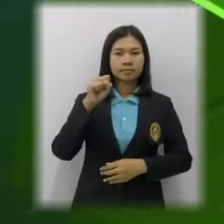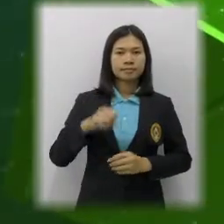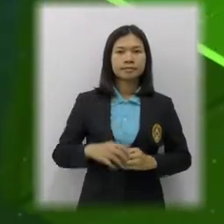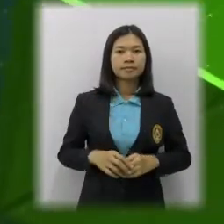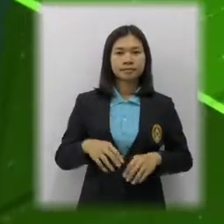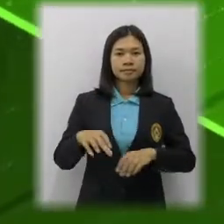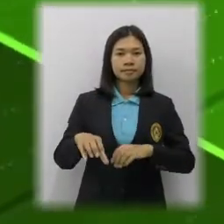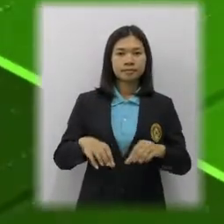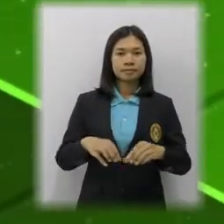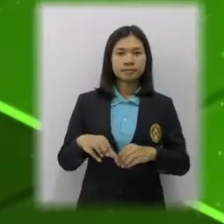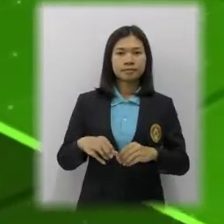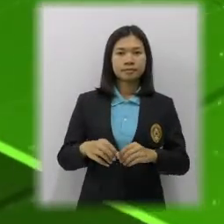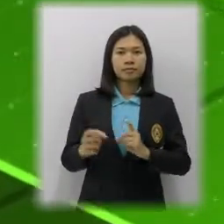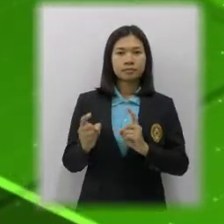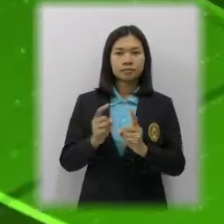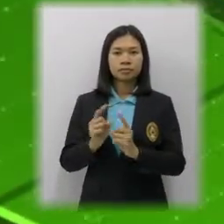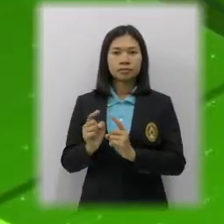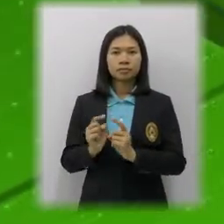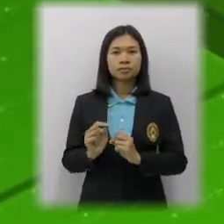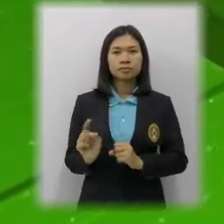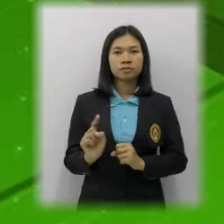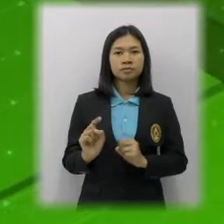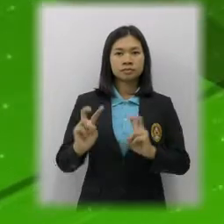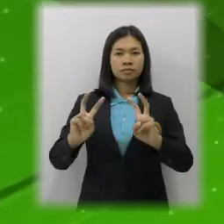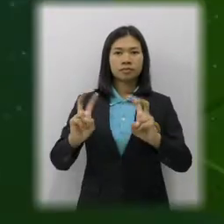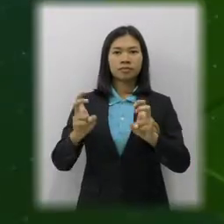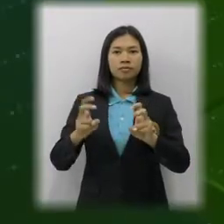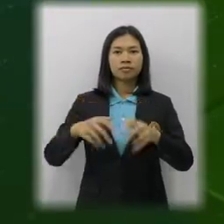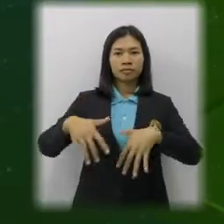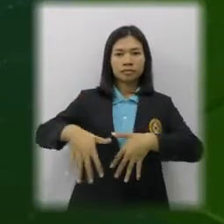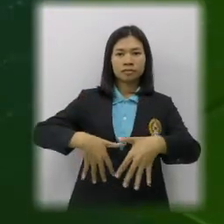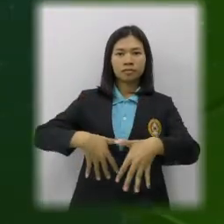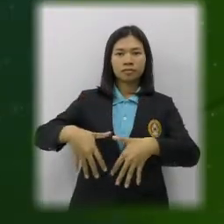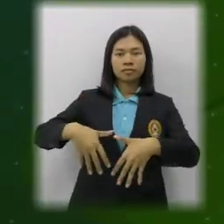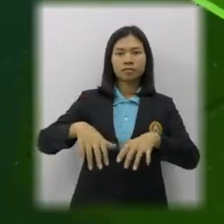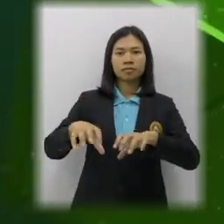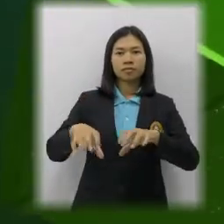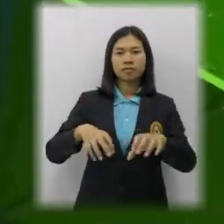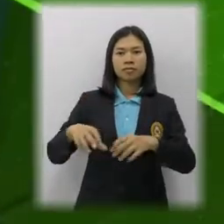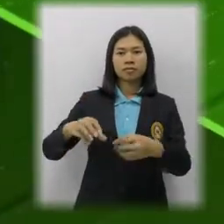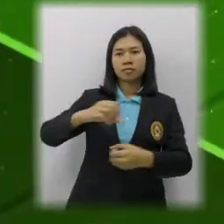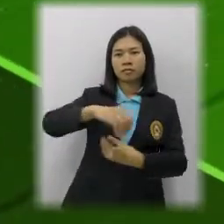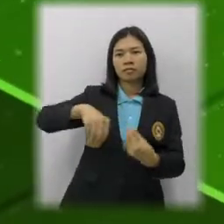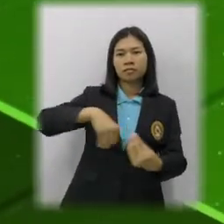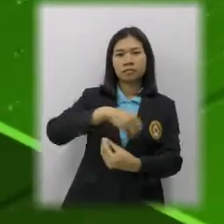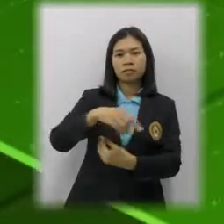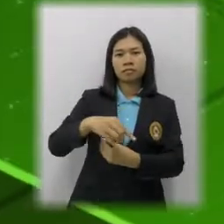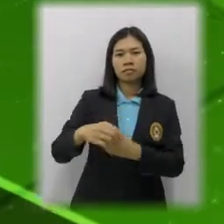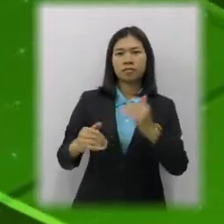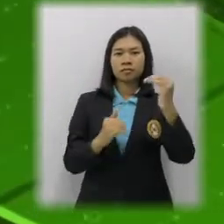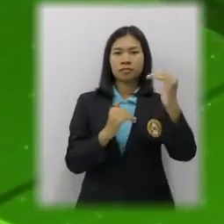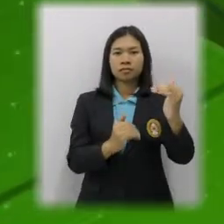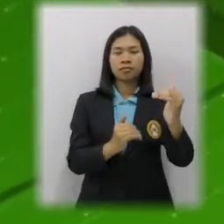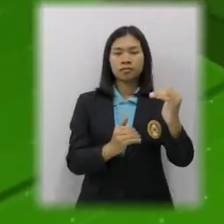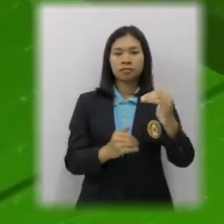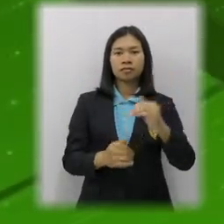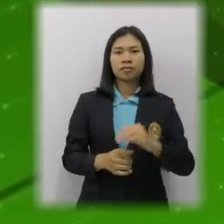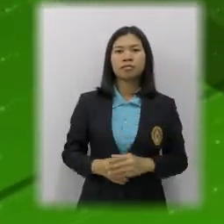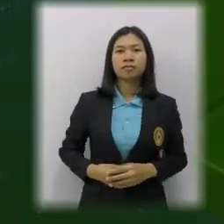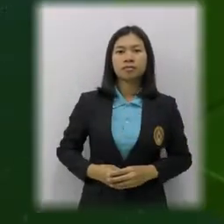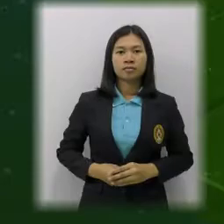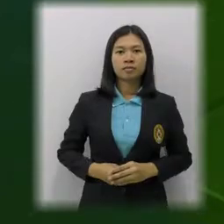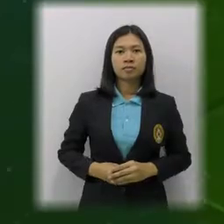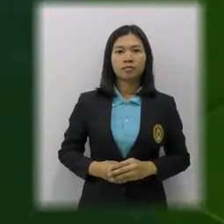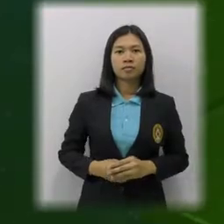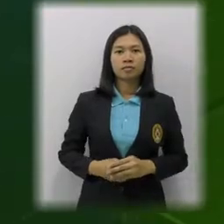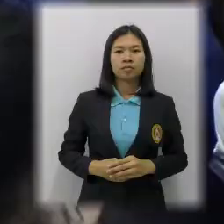กลนครจัดเวทีเสวนาเรื่องชุมชนกับการจัดการทรัพยากรสิทธิและข้อจำกัดภายใต้รัฐธรรมนู